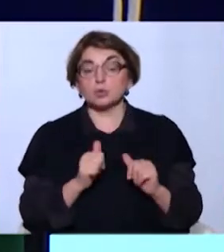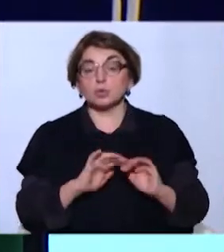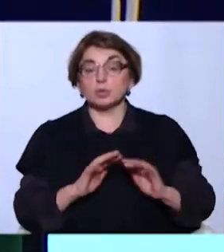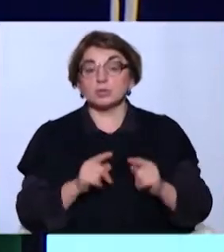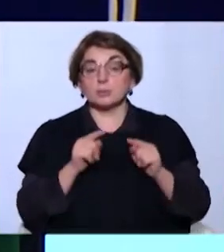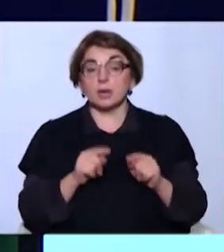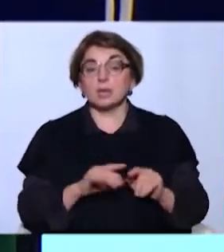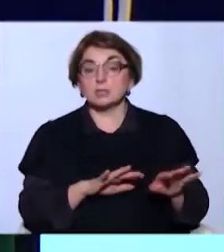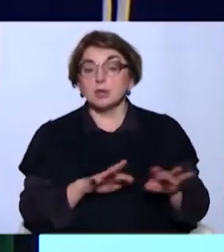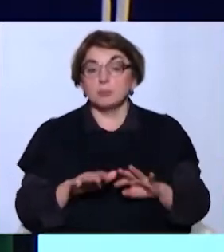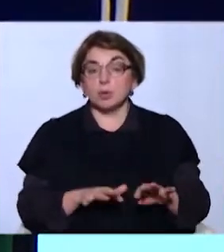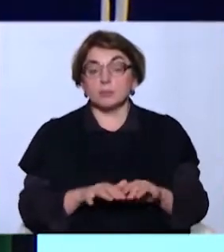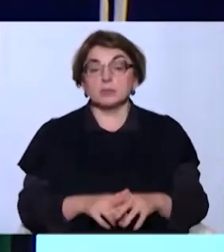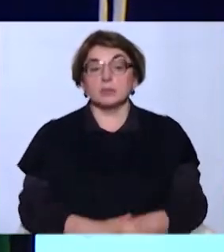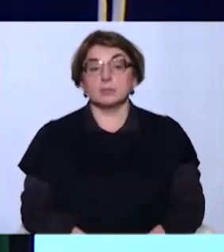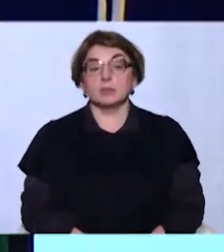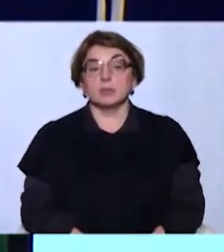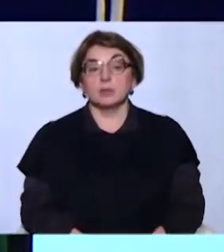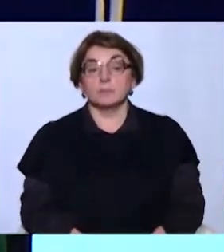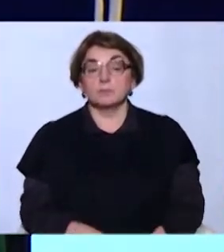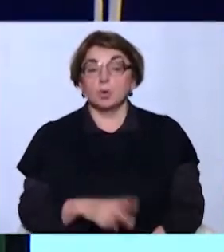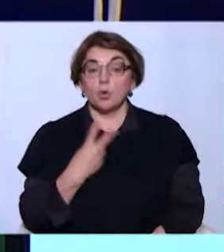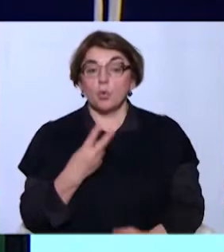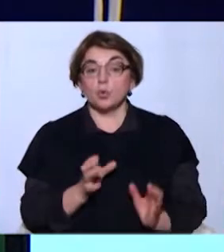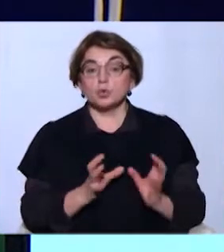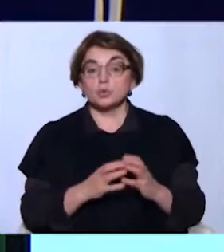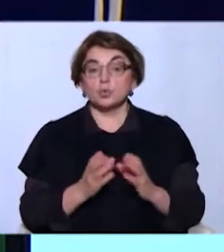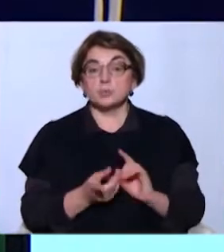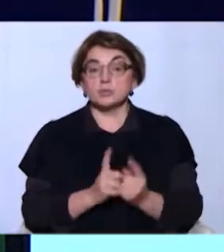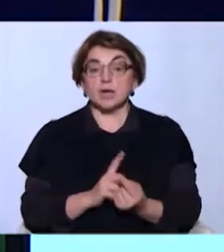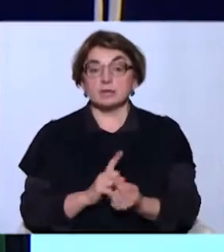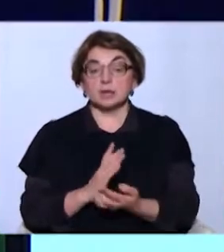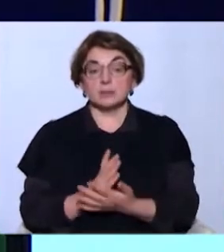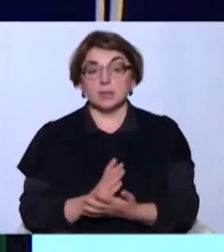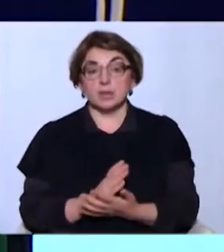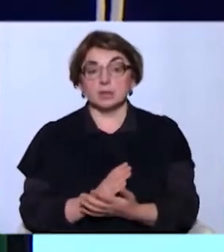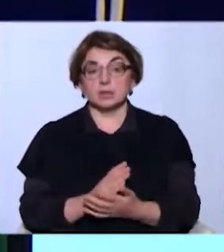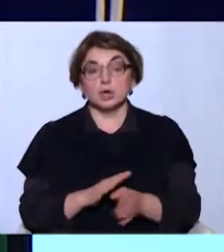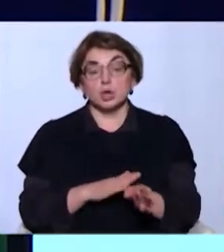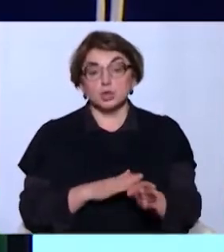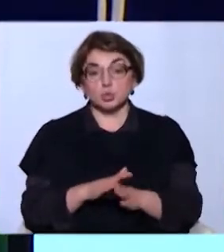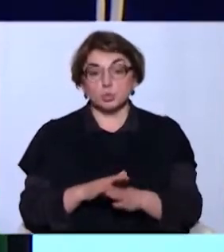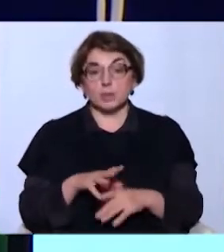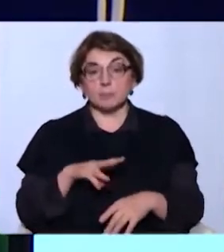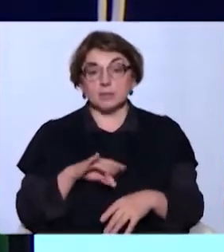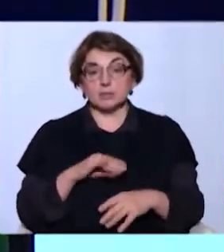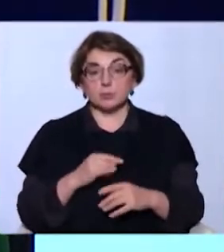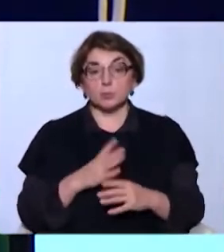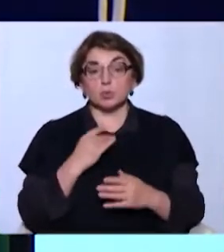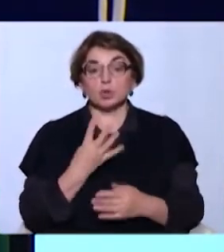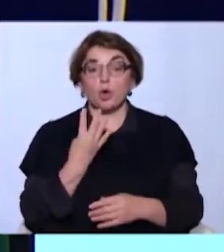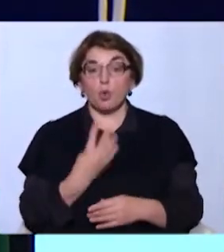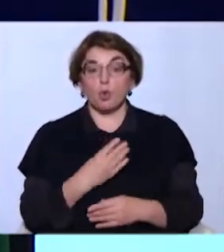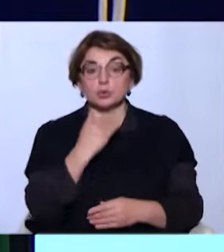ხდება ეს პროცესი. ორი ტიპის გარდაქმნა არსებობს: სრული მეტამორფოზი, როცა 4